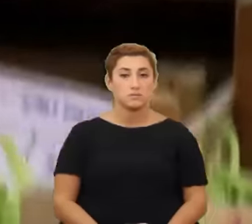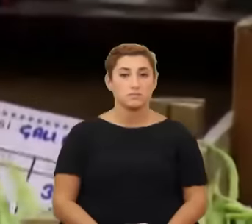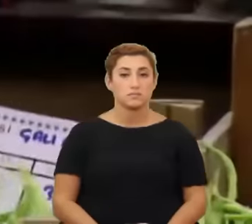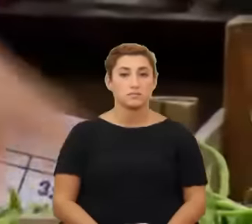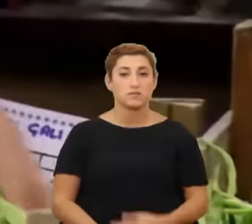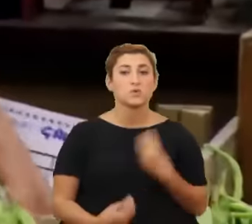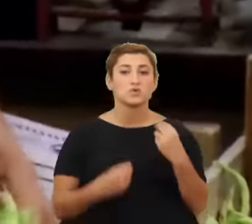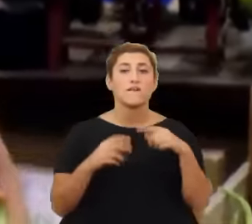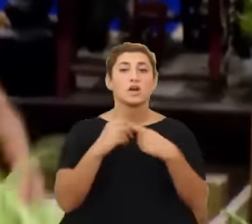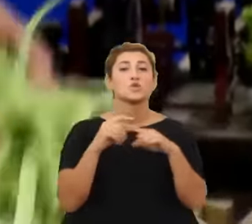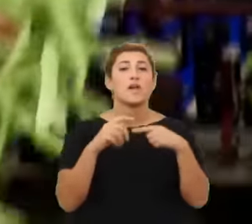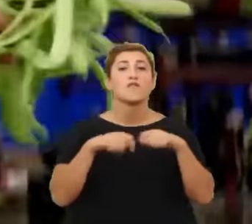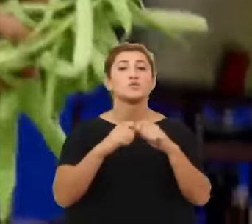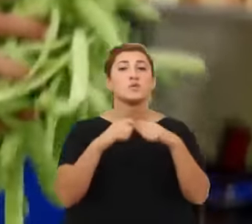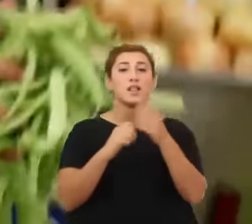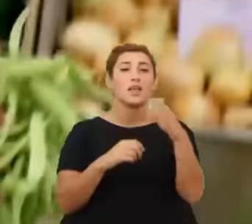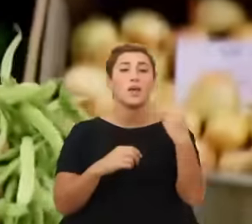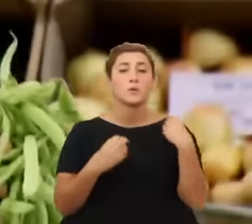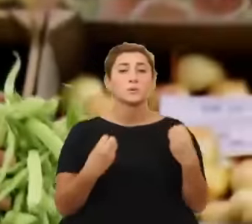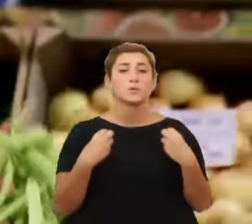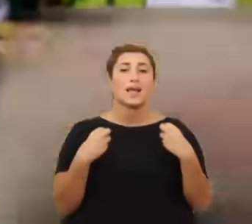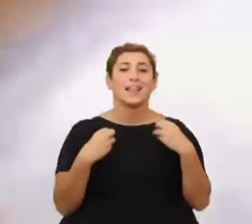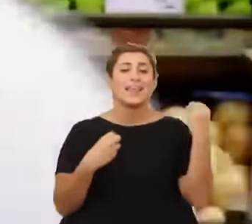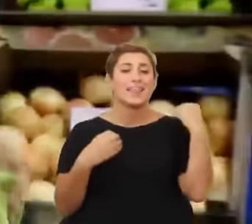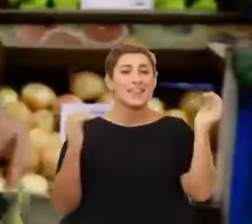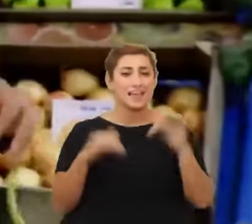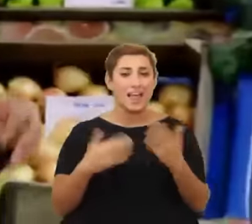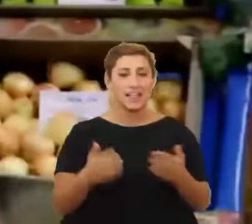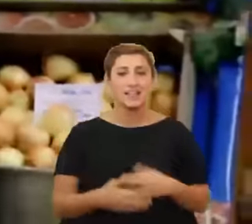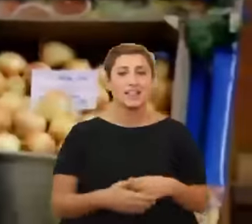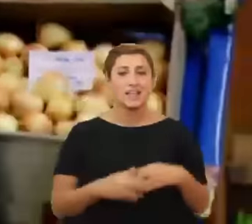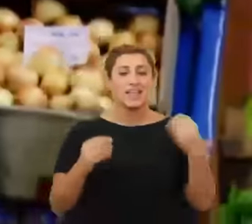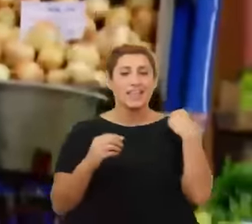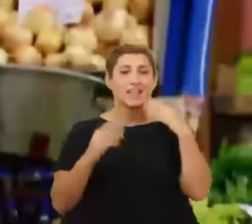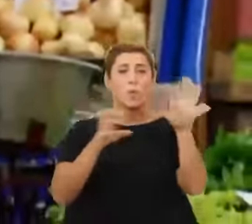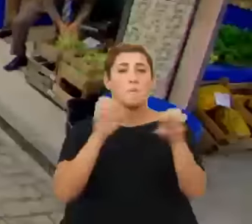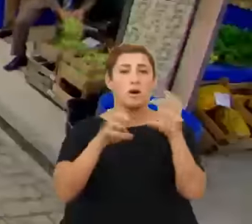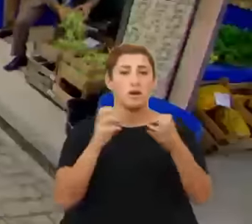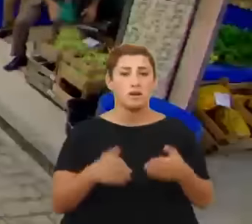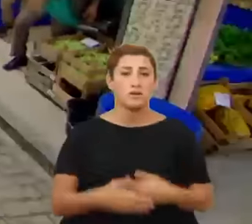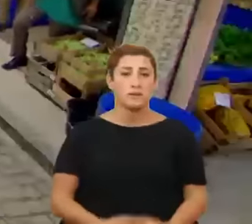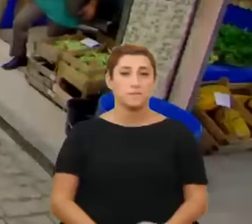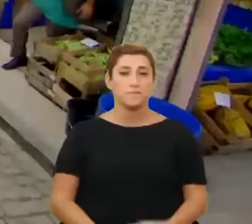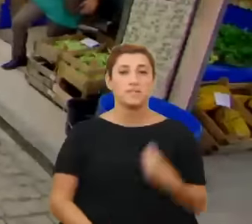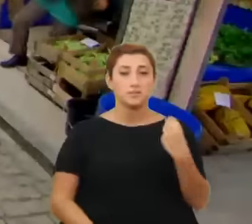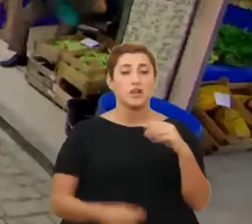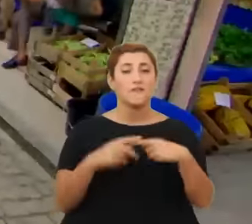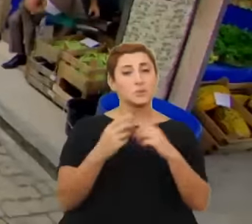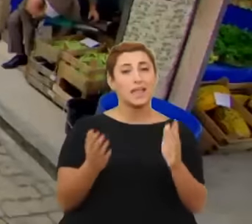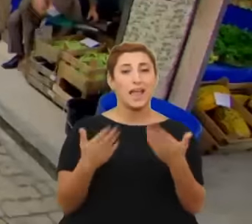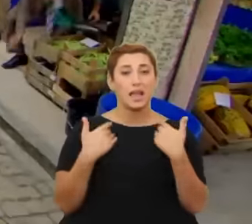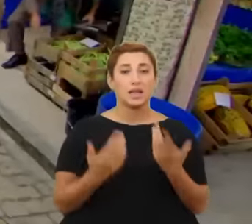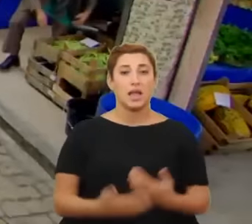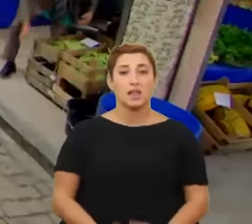Çalı fasulye, çalı, çalı. Kütür kütür yeni geldi. Dalından. Çalı fasulyeye gel.